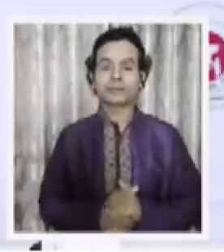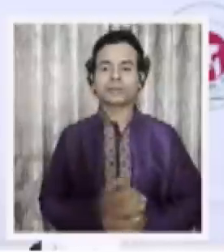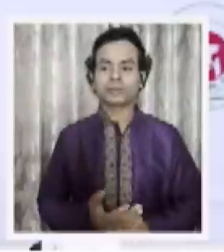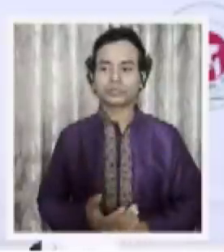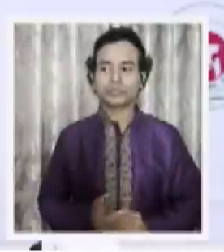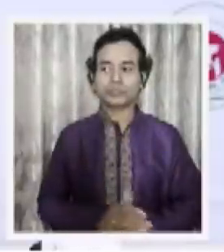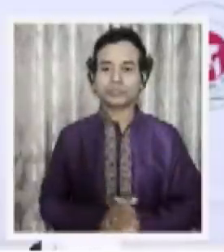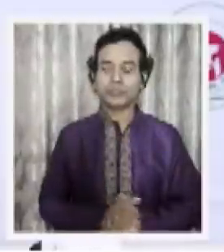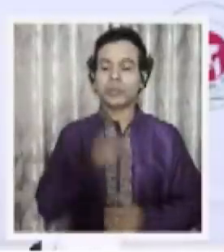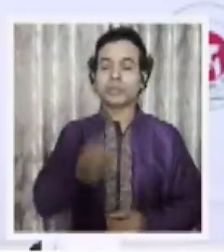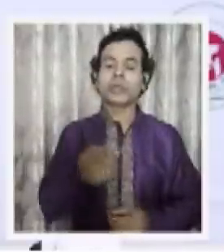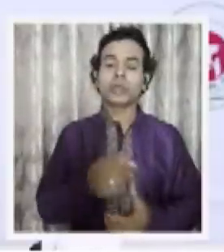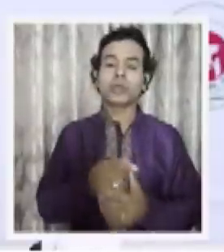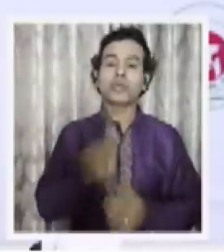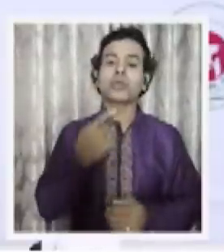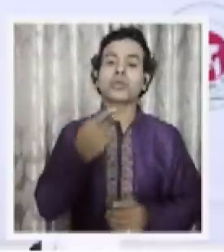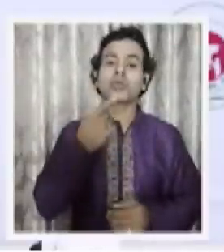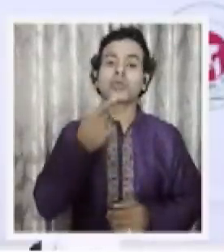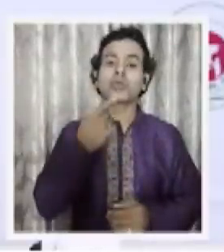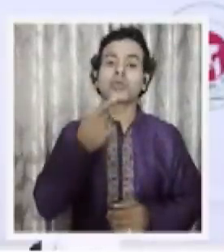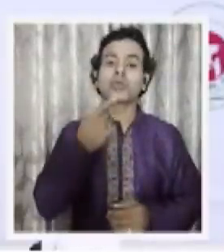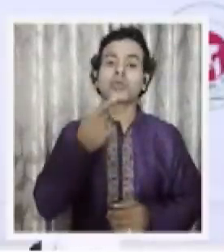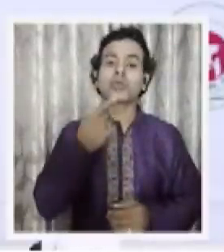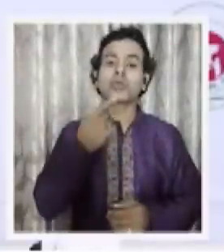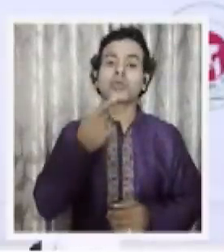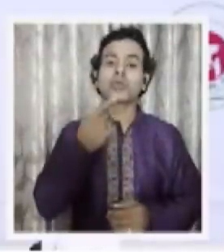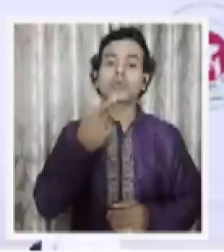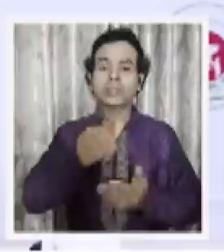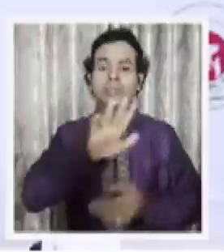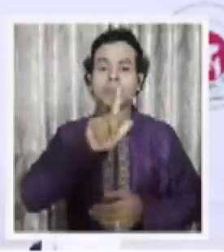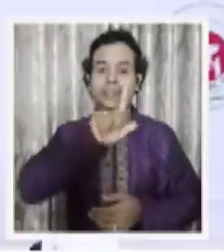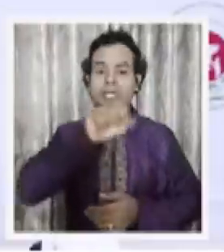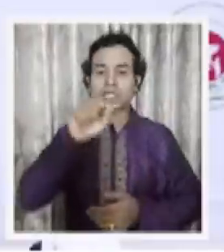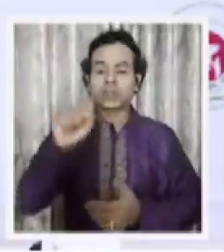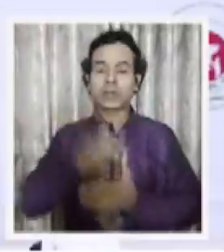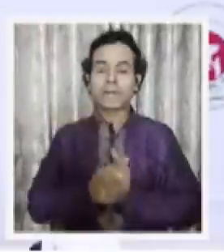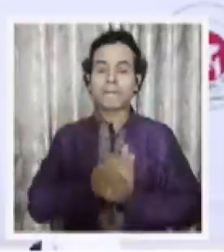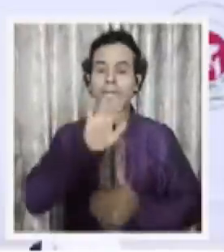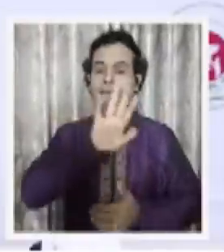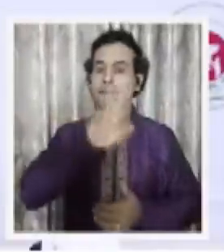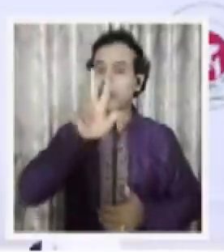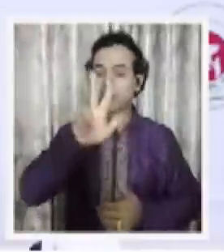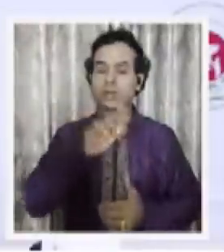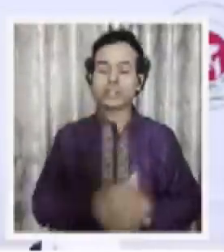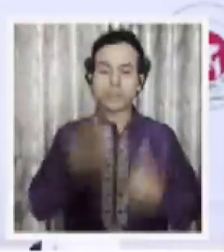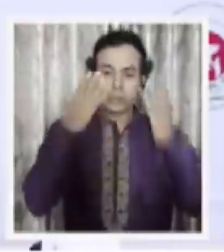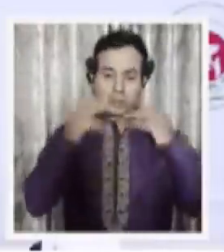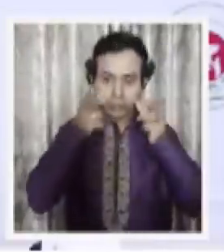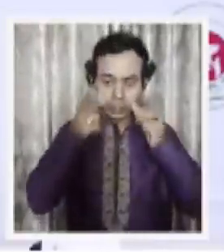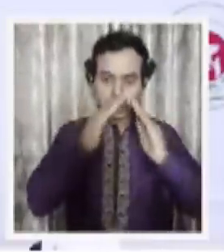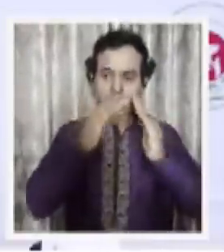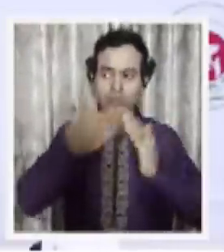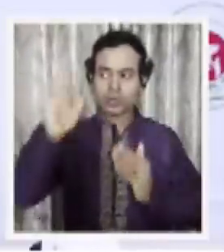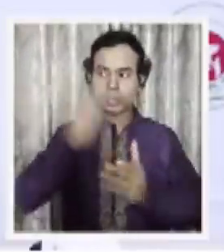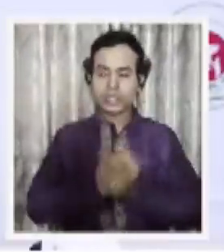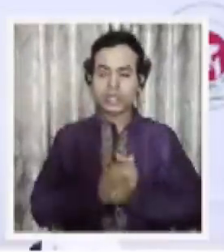24 ঘন্টা আইসোলেশনে যুক্ত হয়েছে 758 জন এবং আইসোলেশন থেকে ছাড়া পেয়েছেন 24 ঘন্টায় 794 জন।